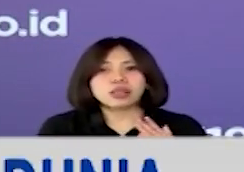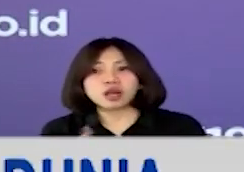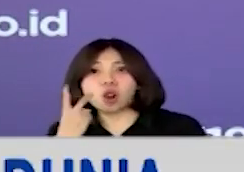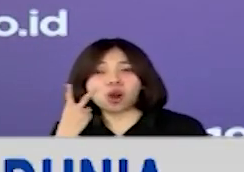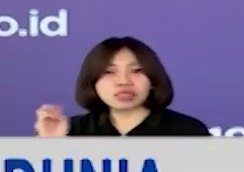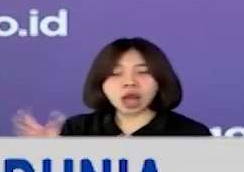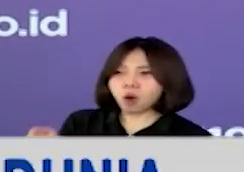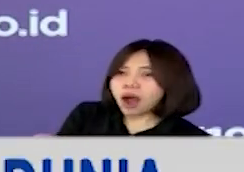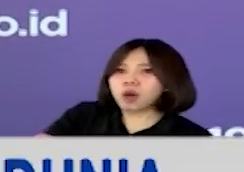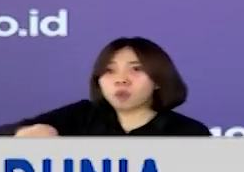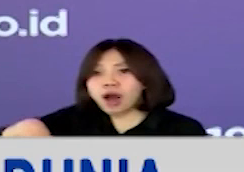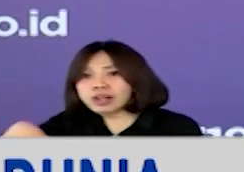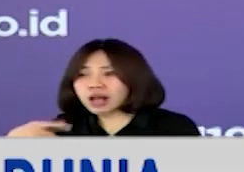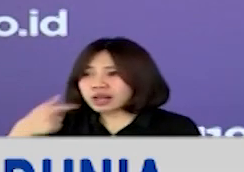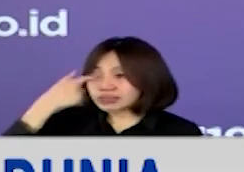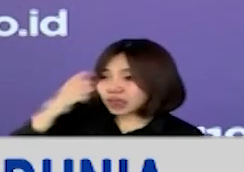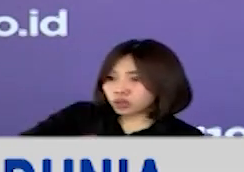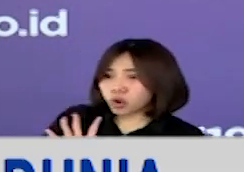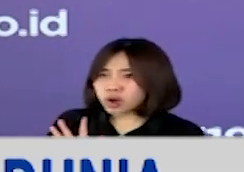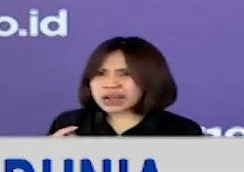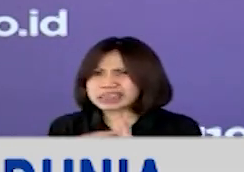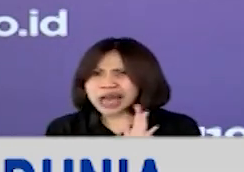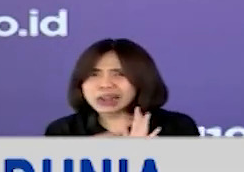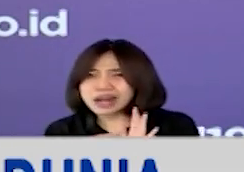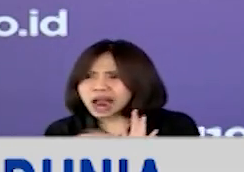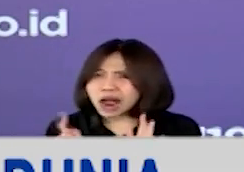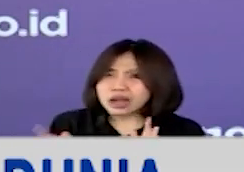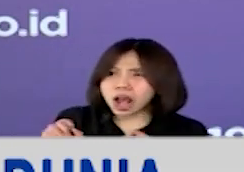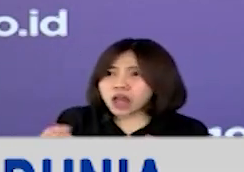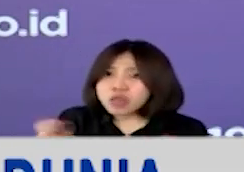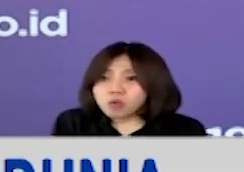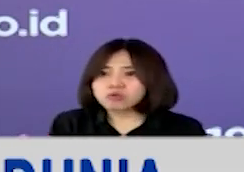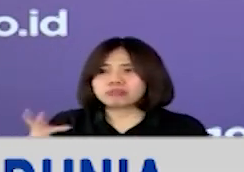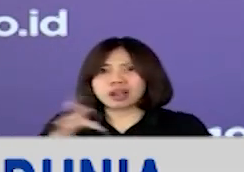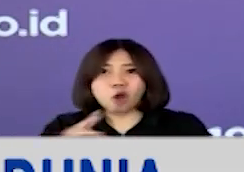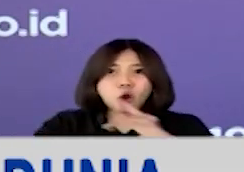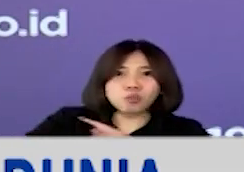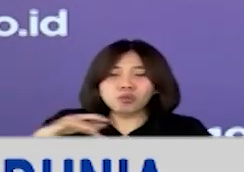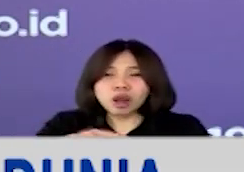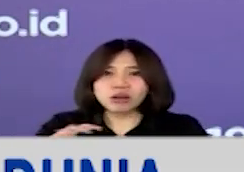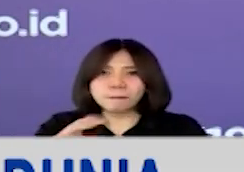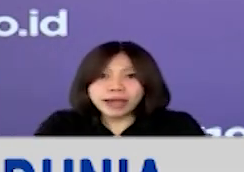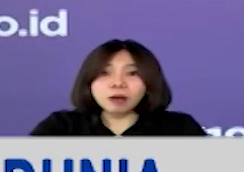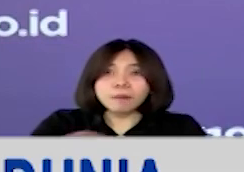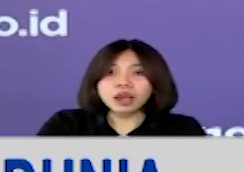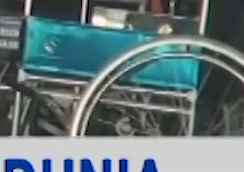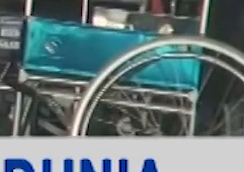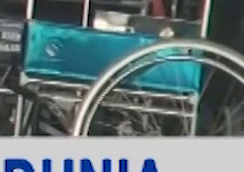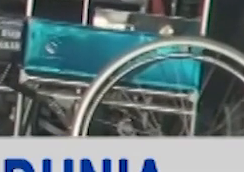anggota keluarga mengalami gejala COVID-19 atau menjadi kontak erat pasien